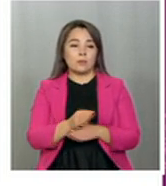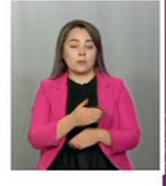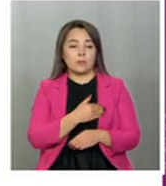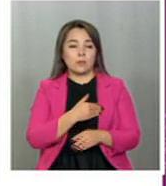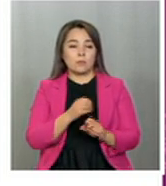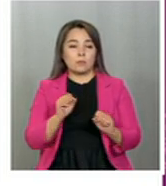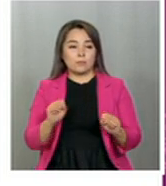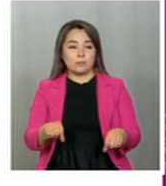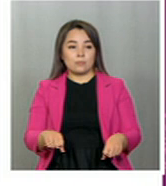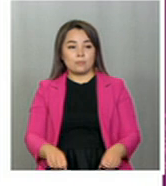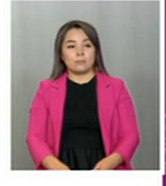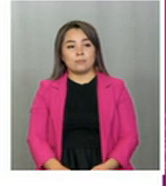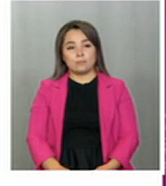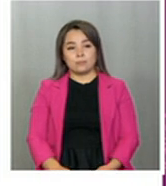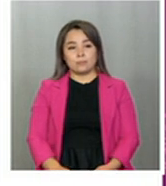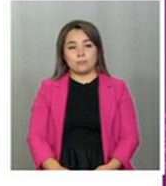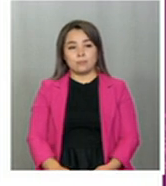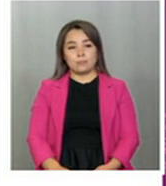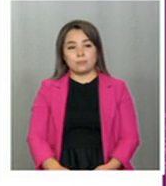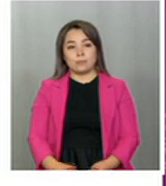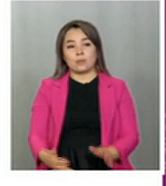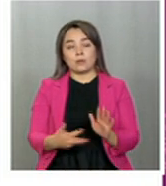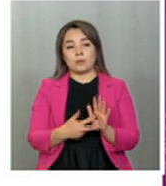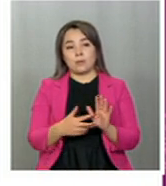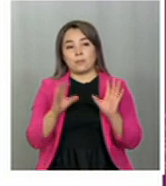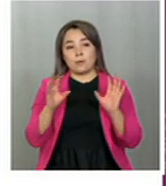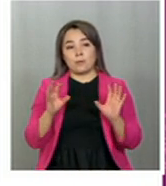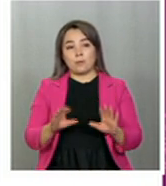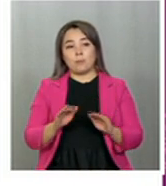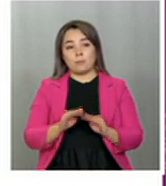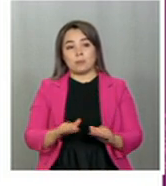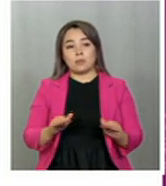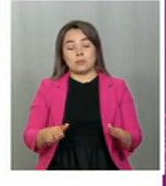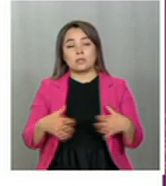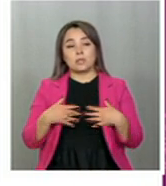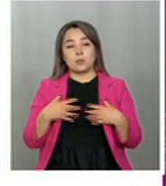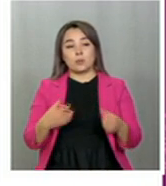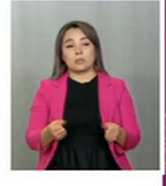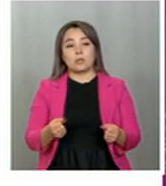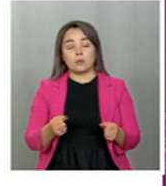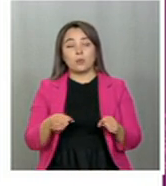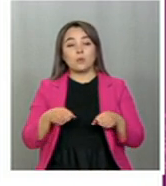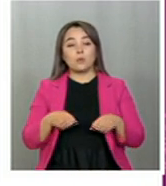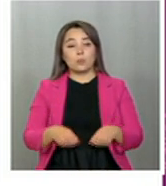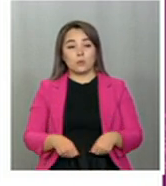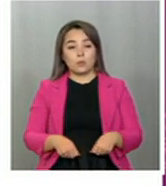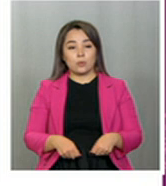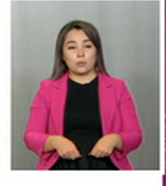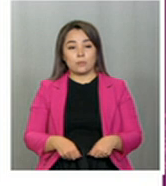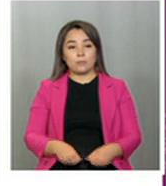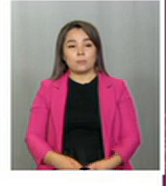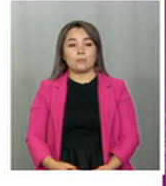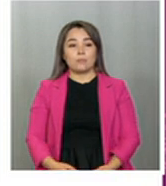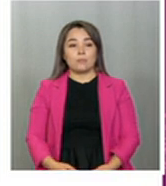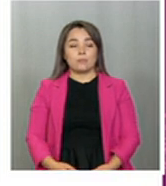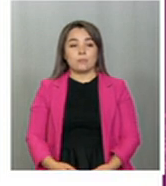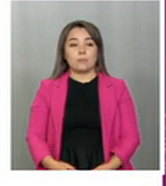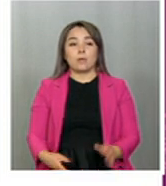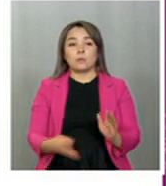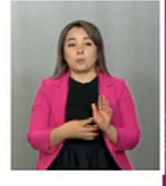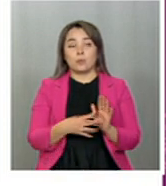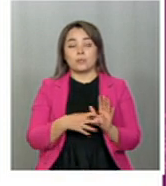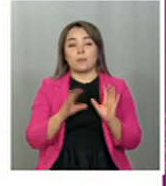алар едің. Сегізінші бап. Баланың денсаулық сақтауға құқығы. Тоғызыншы